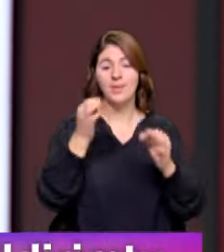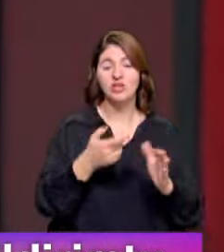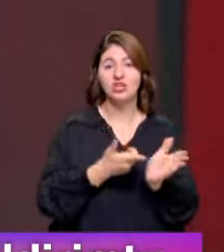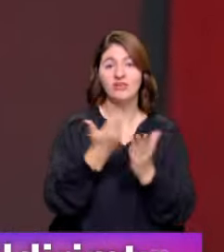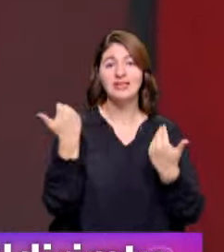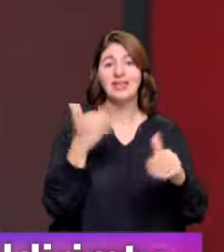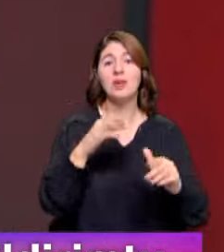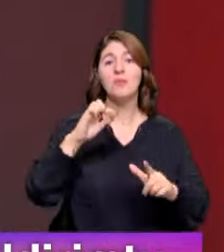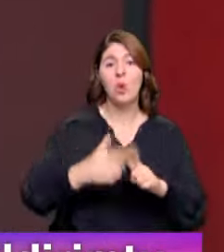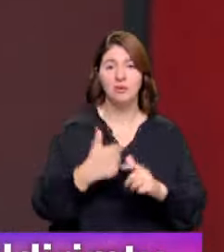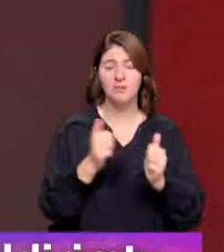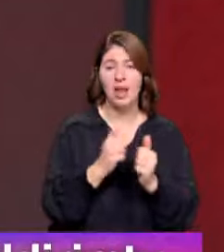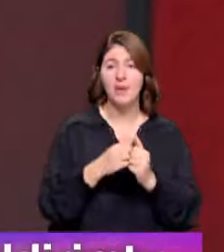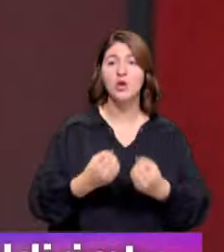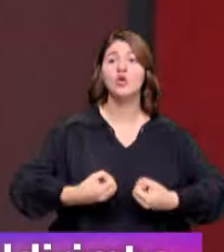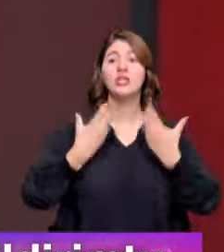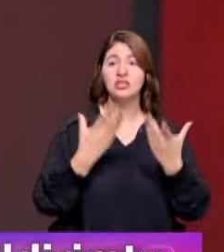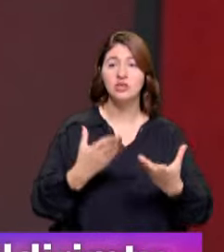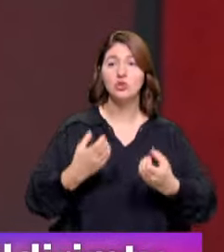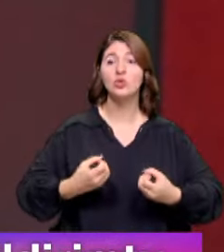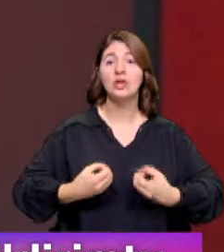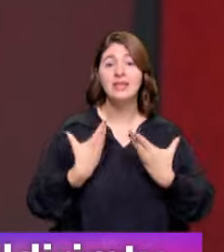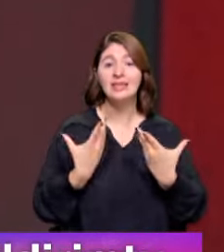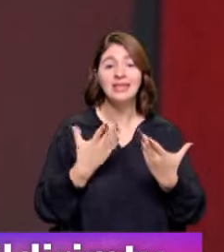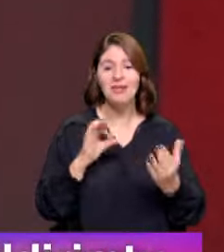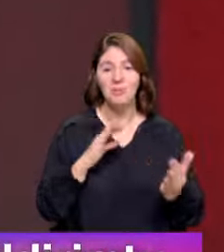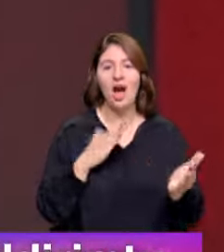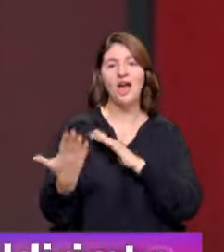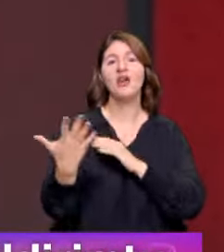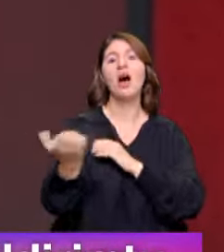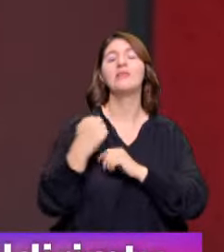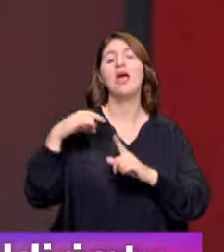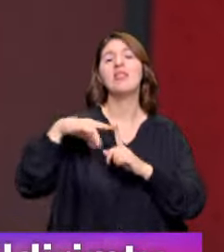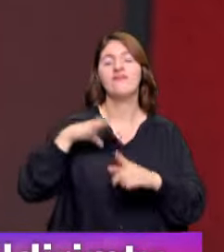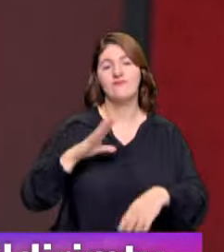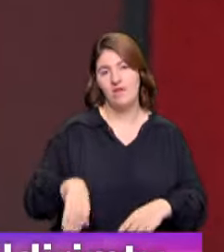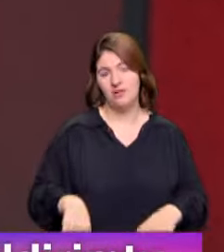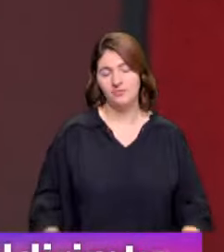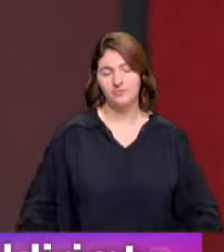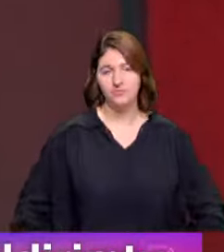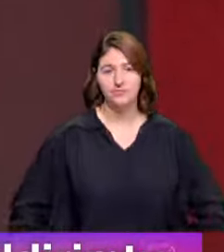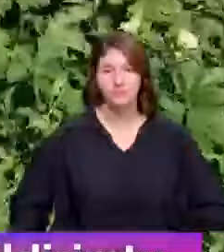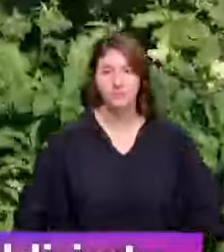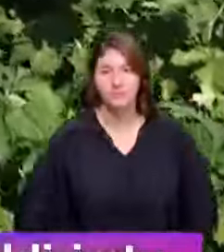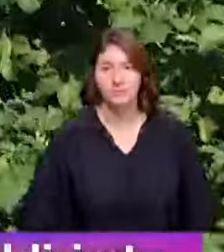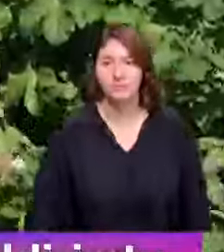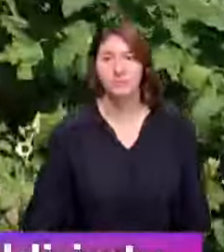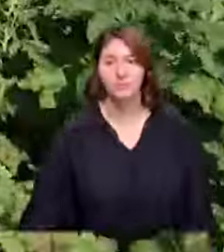çiftçi destek projesiyle üreticinin ürettiğinin karşılığını alması hedefleniyor.